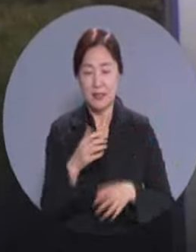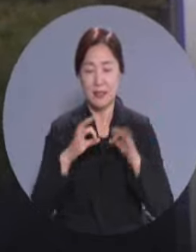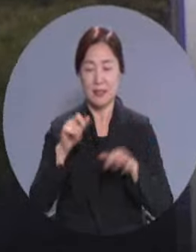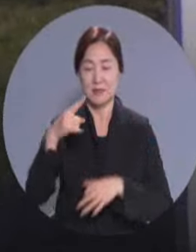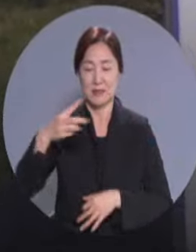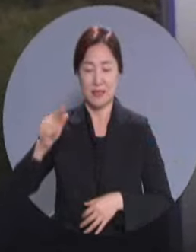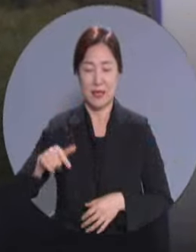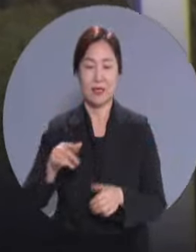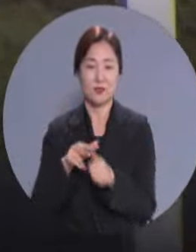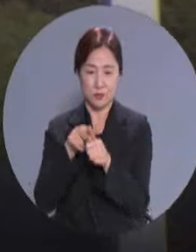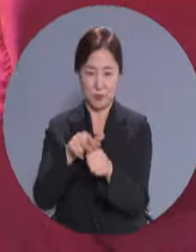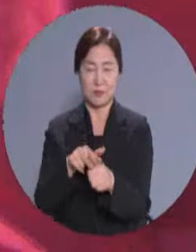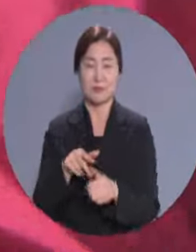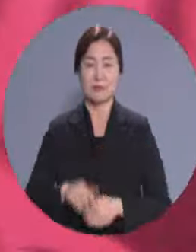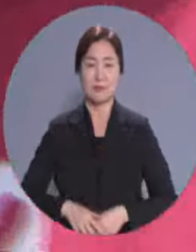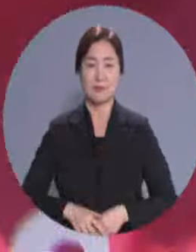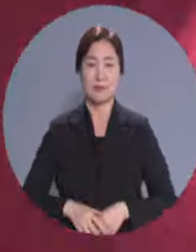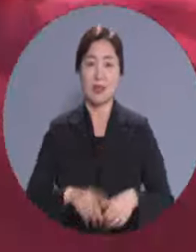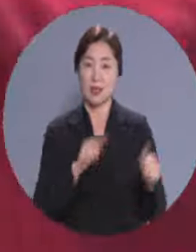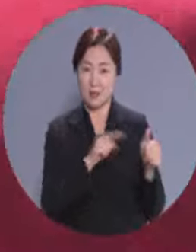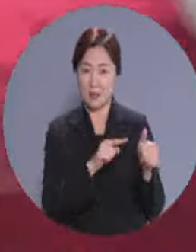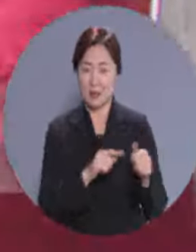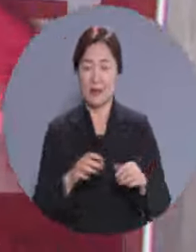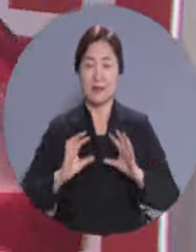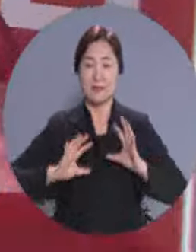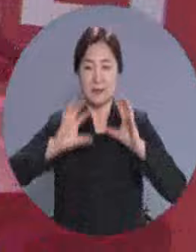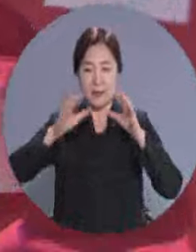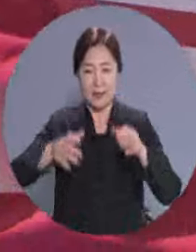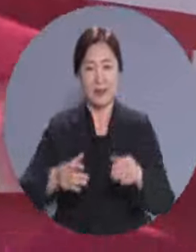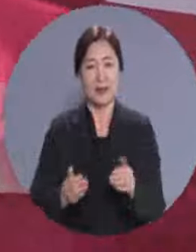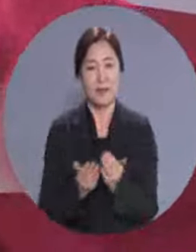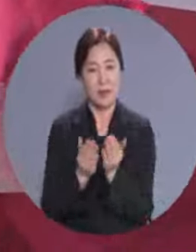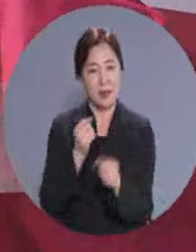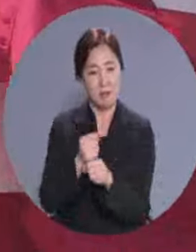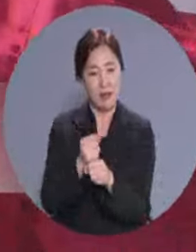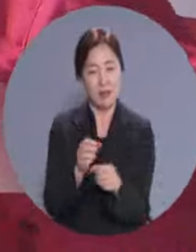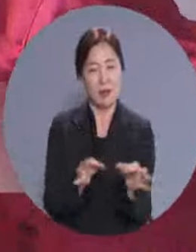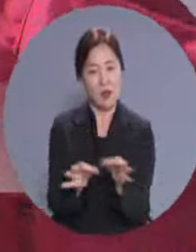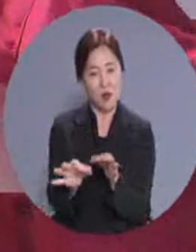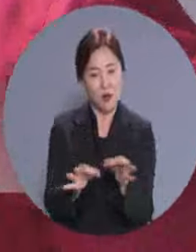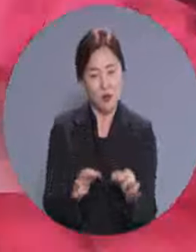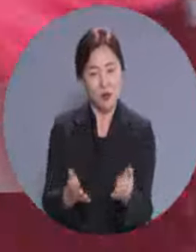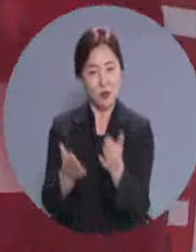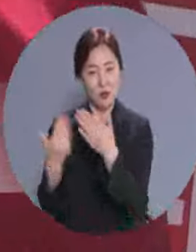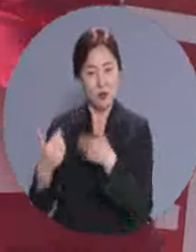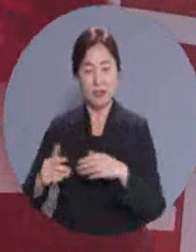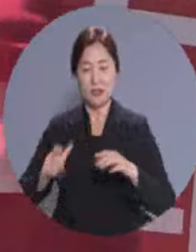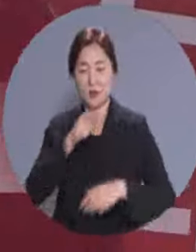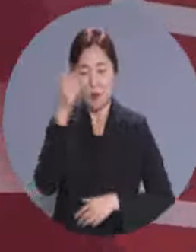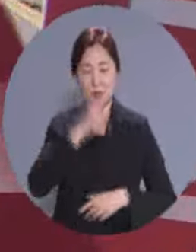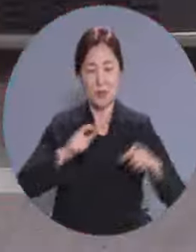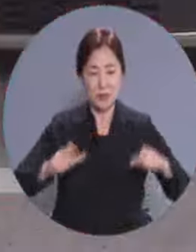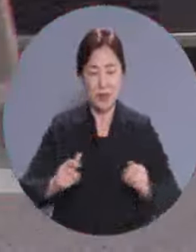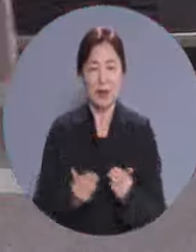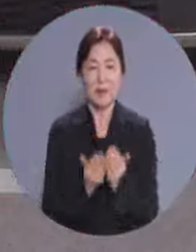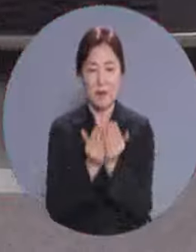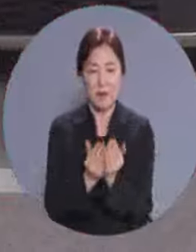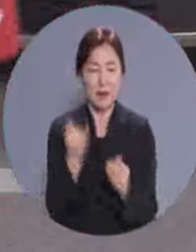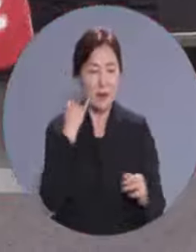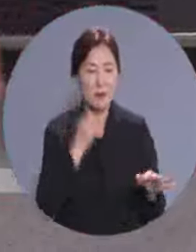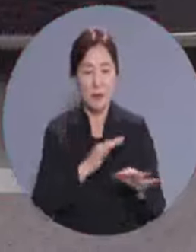후보가 출사표를 냈습니다. 김 후보는 세계해운조선거래소를 유치해 여수를 선박과 해운